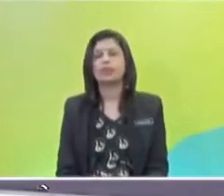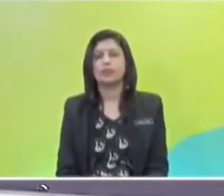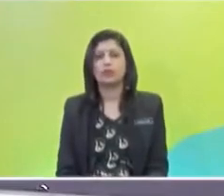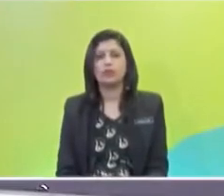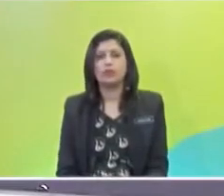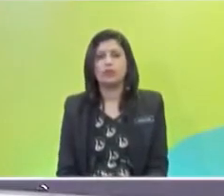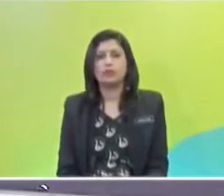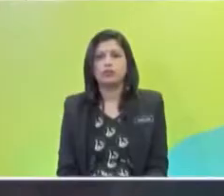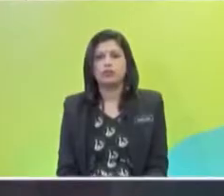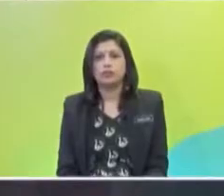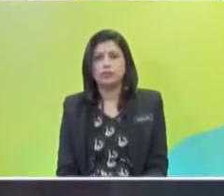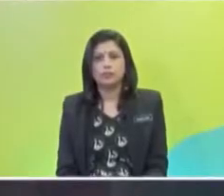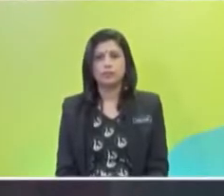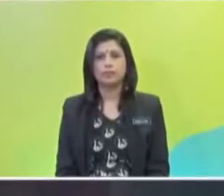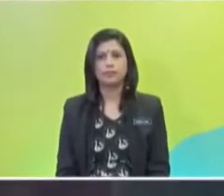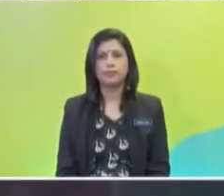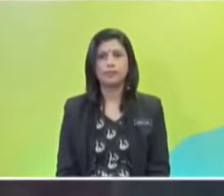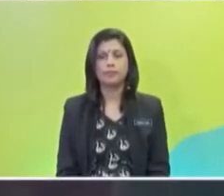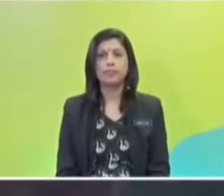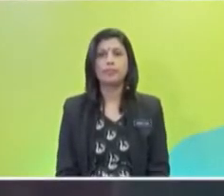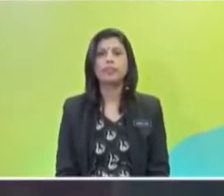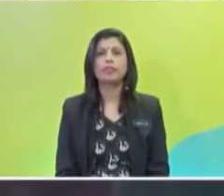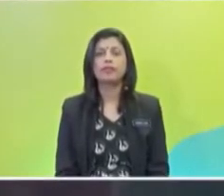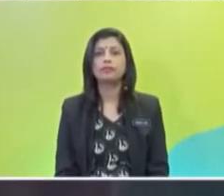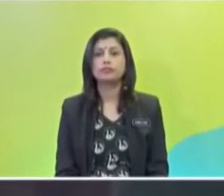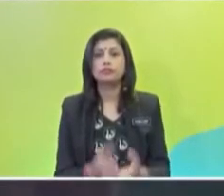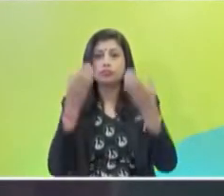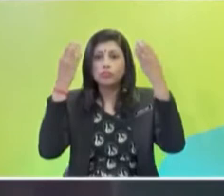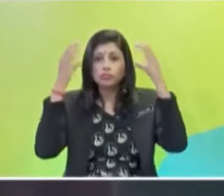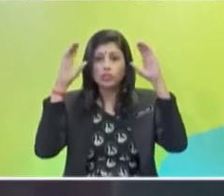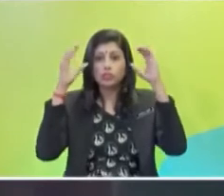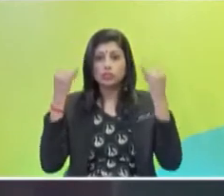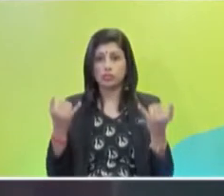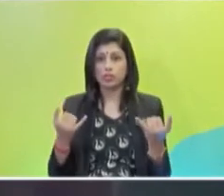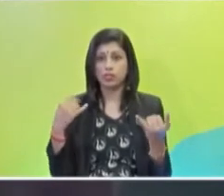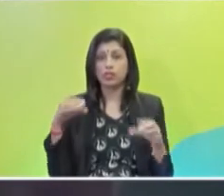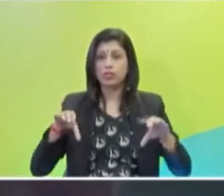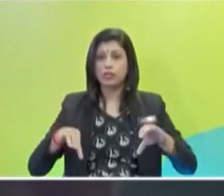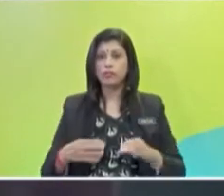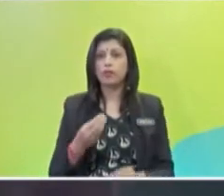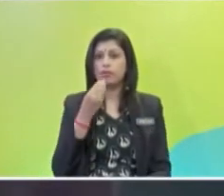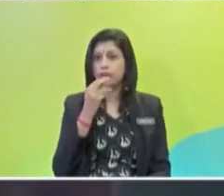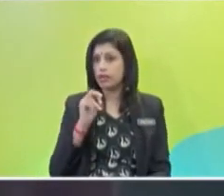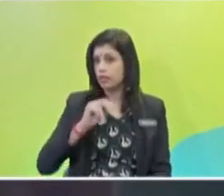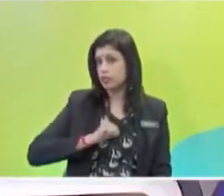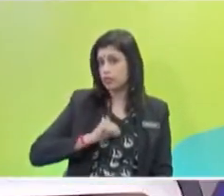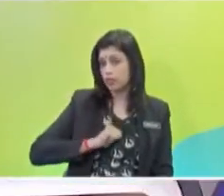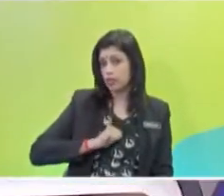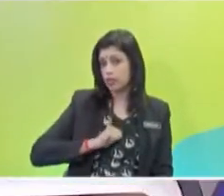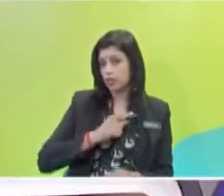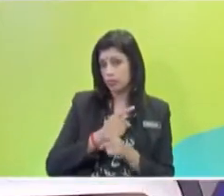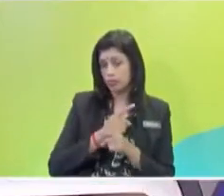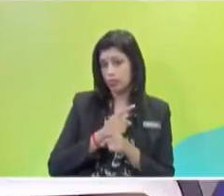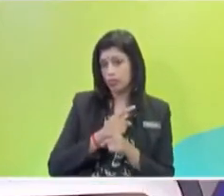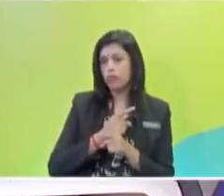cikgu ni kita kena buat makanan sendiri cikgu? Nak buat rojak buah ke ni? Ya, itulah istimewanya kafe